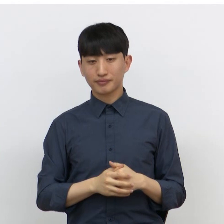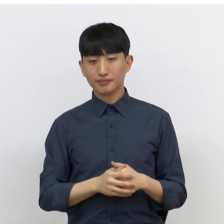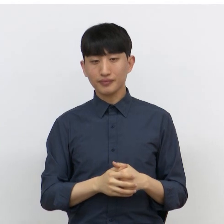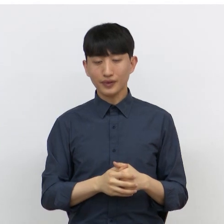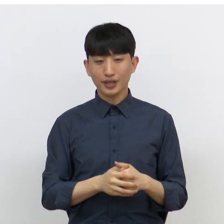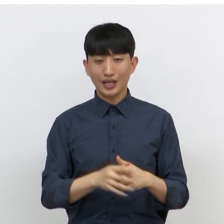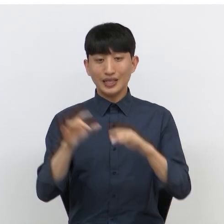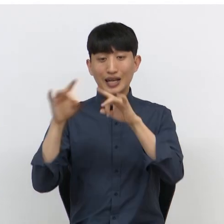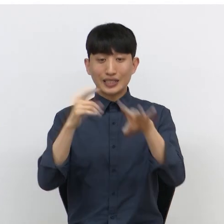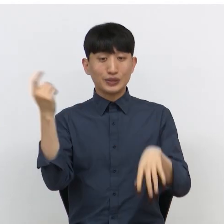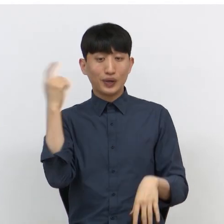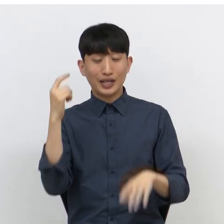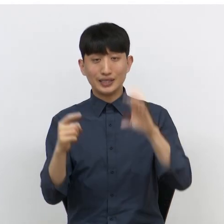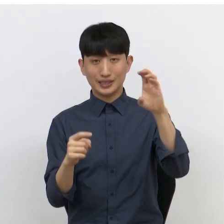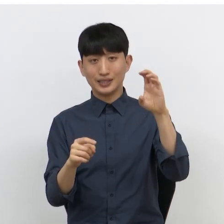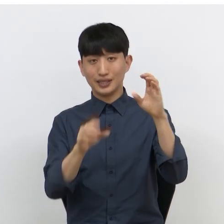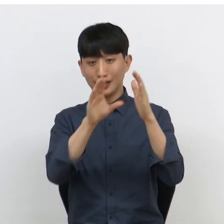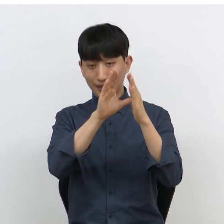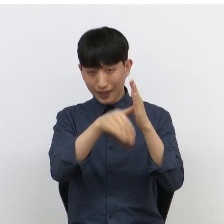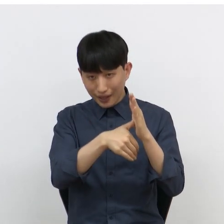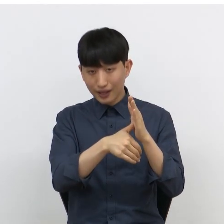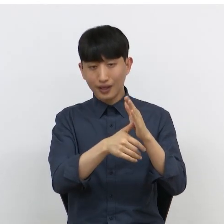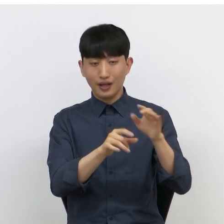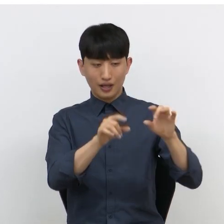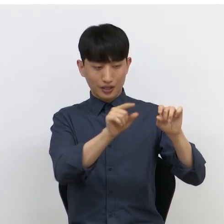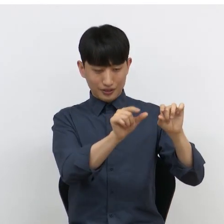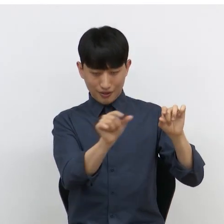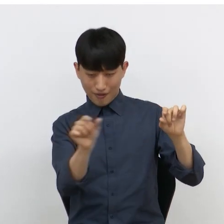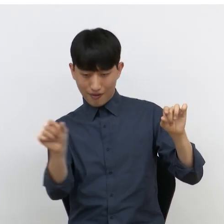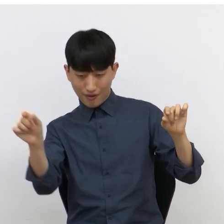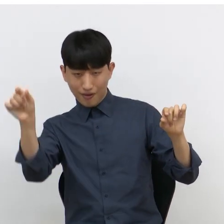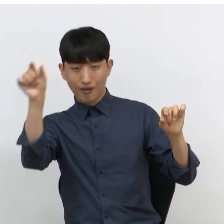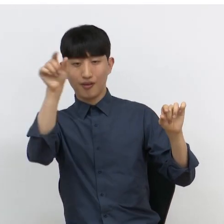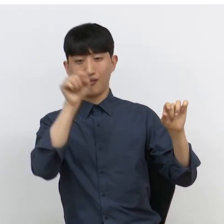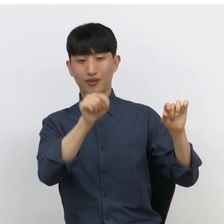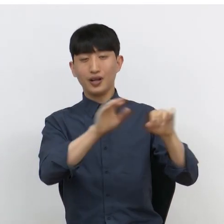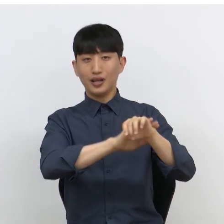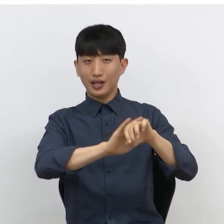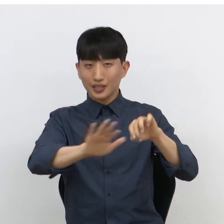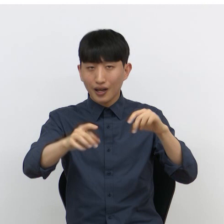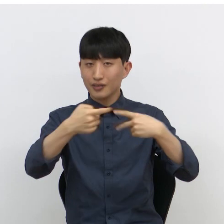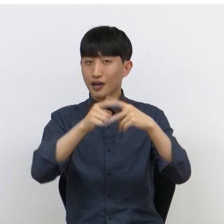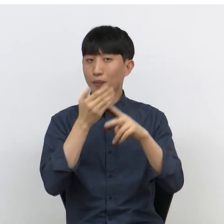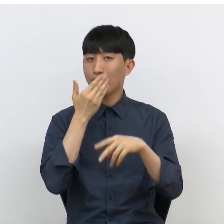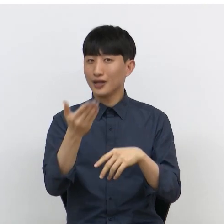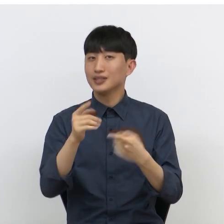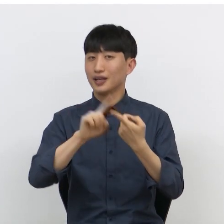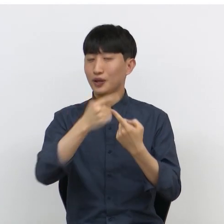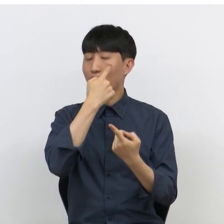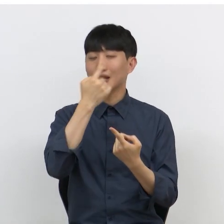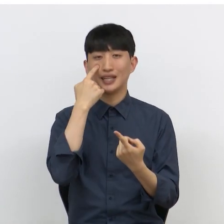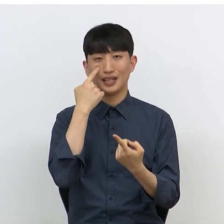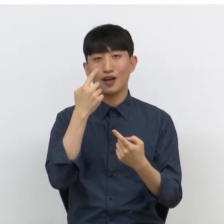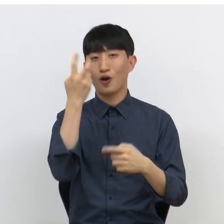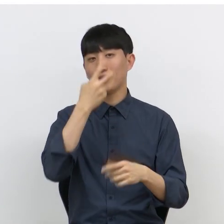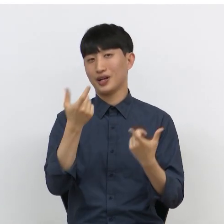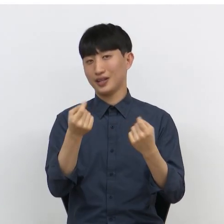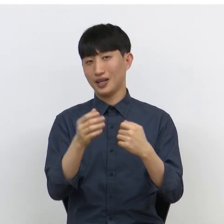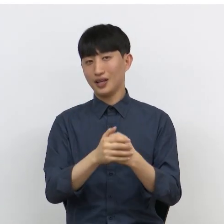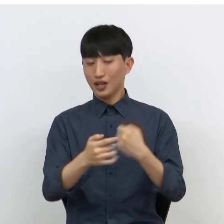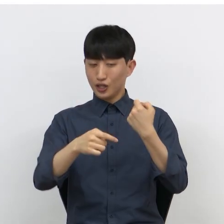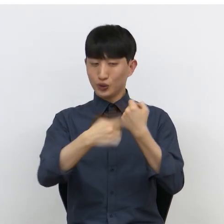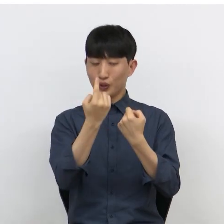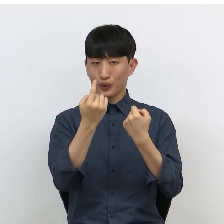수준에서 주어질 때 전극의 배열에 따라서 동일한 크기로 지각되는지를 확인하는 검사입니다. 그래서 이것은 주로 초등학생